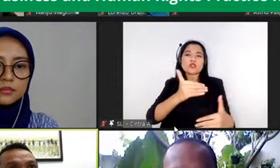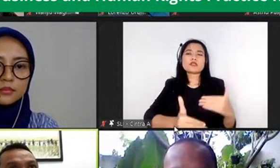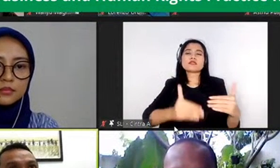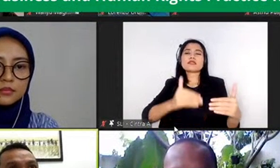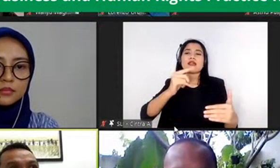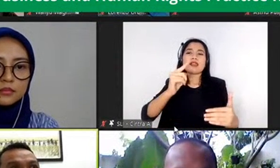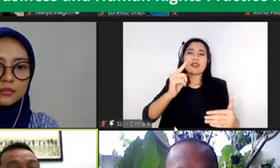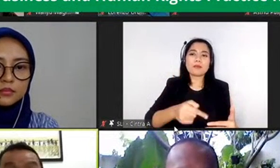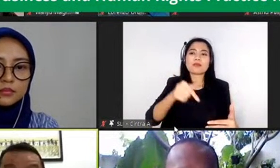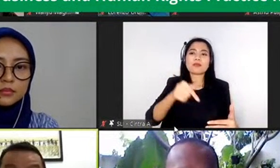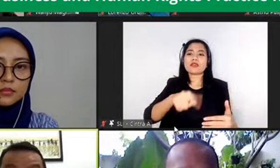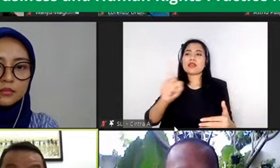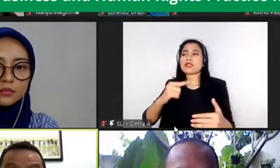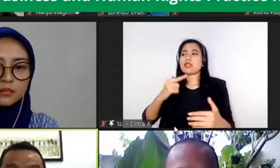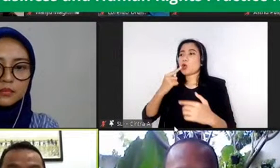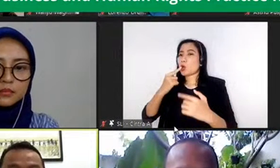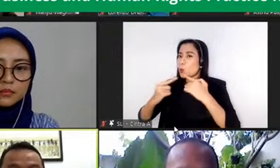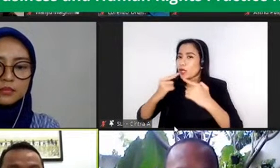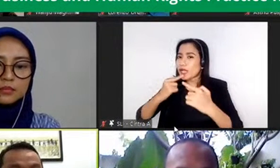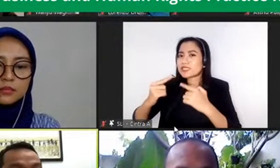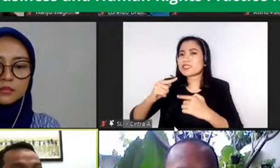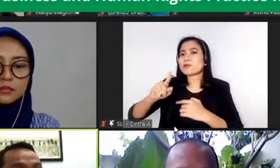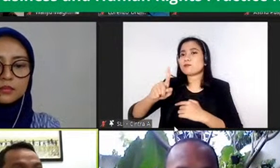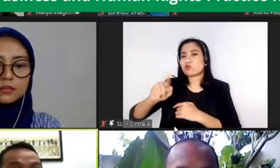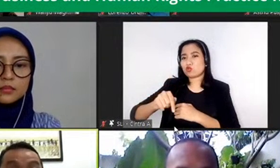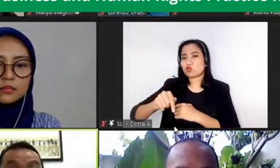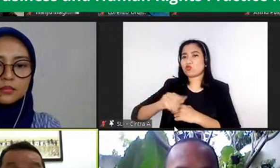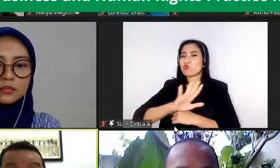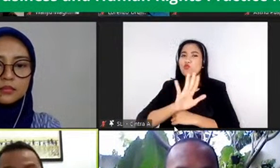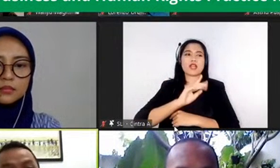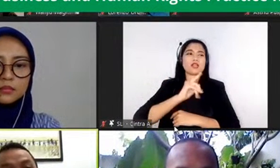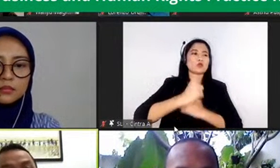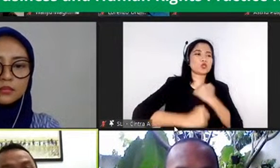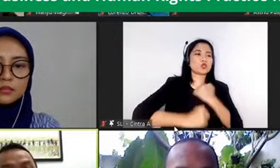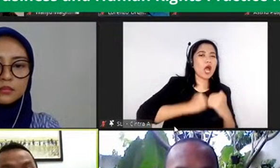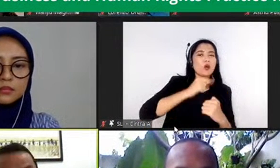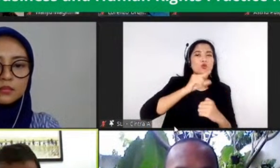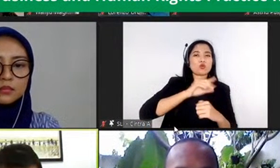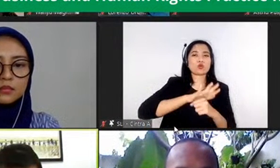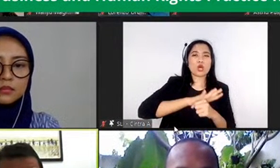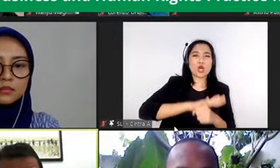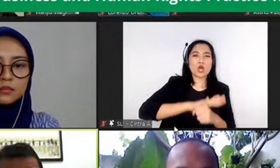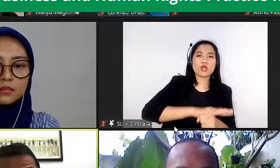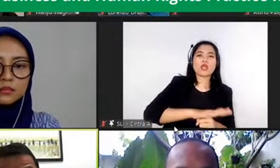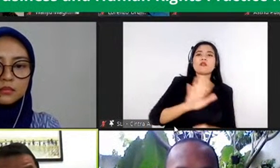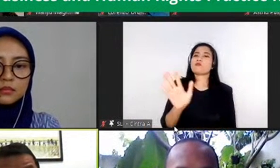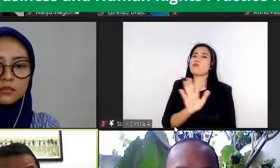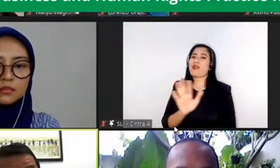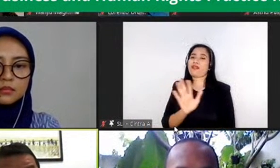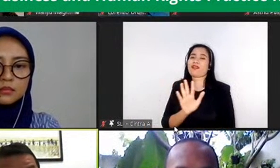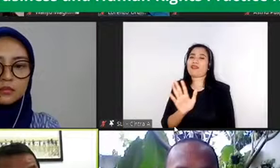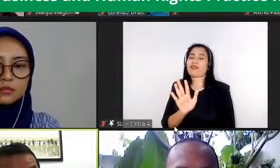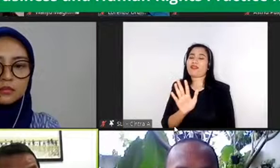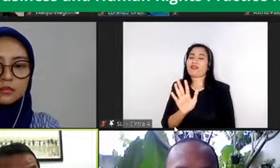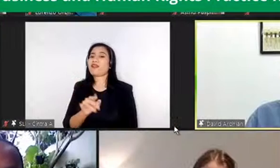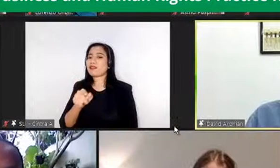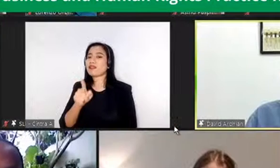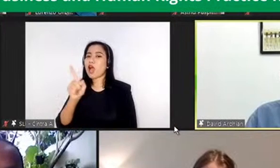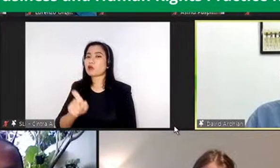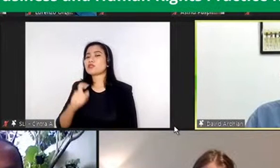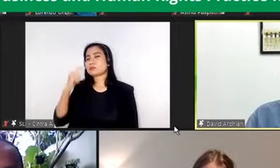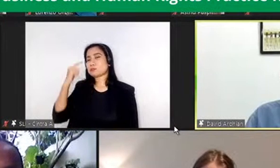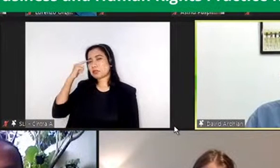dari seni komunikasi gitu ya dibanding upaya-upaya untuk menekan begitu nah ini ini juga harus dipikirkan